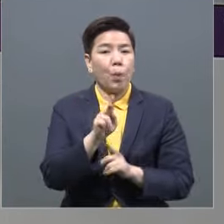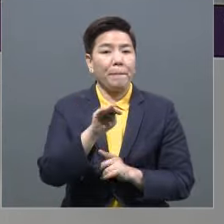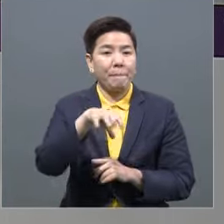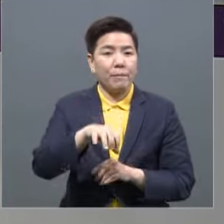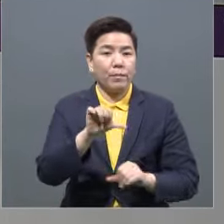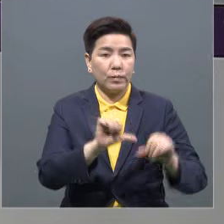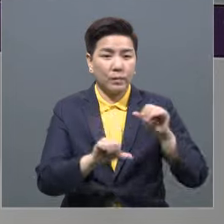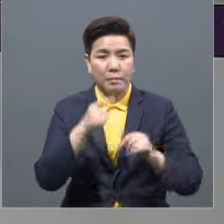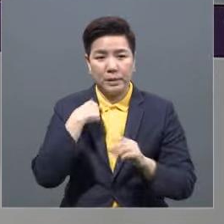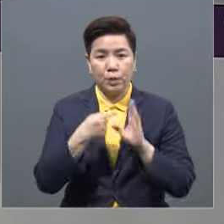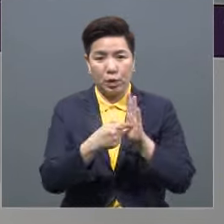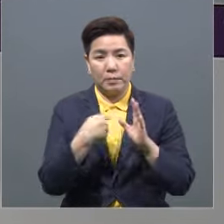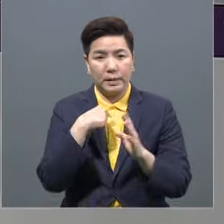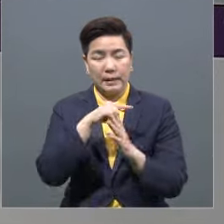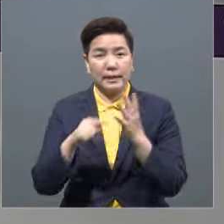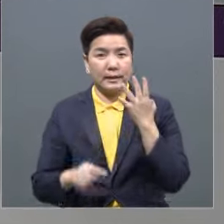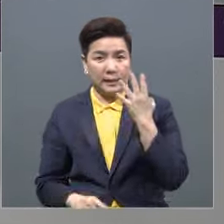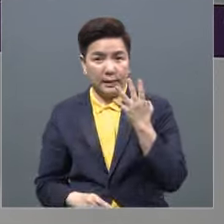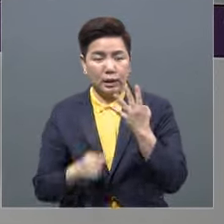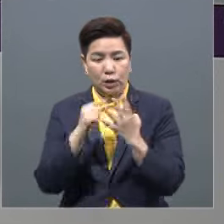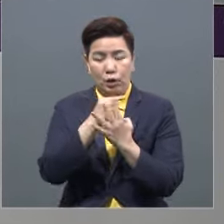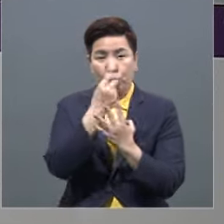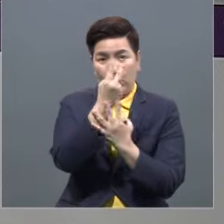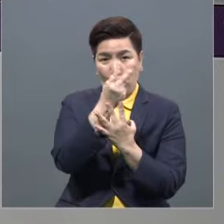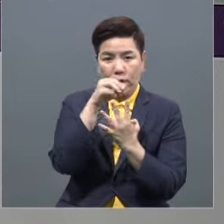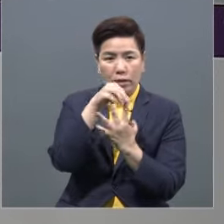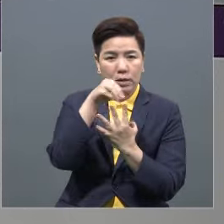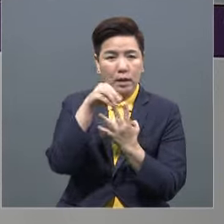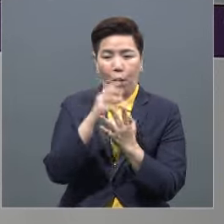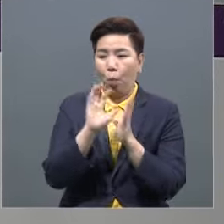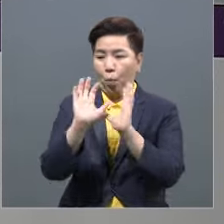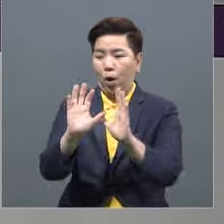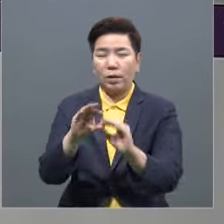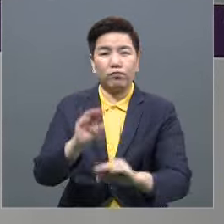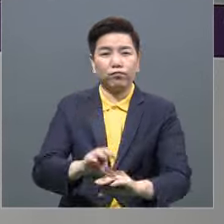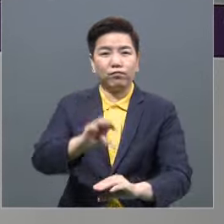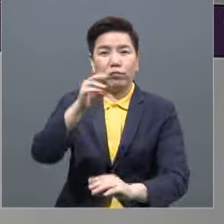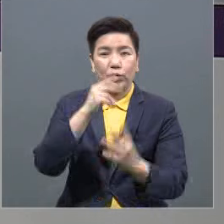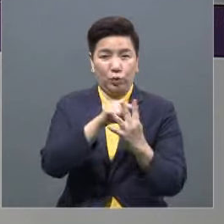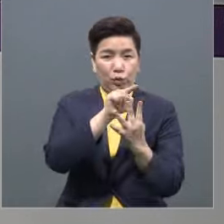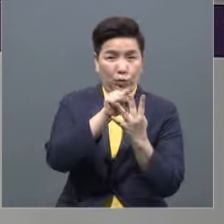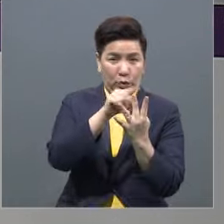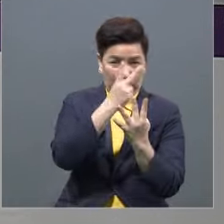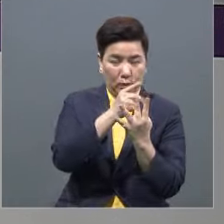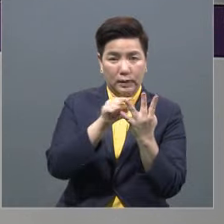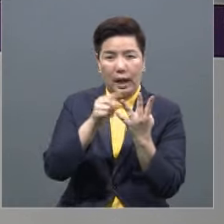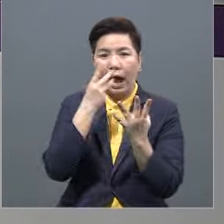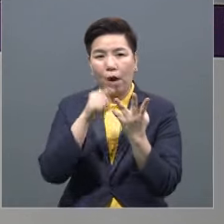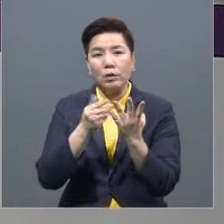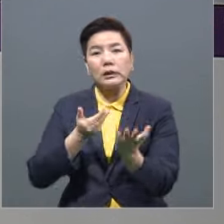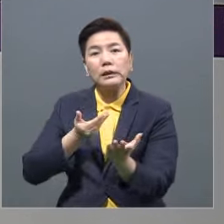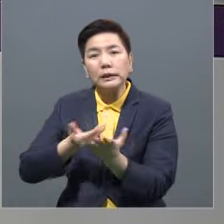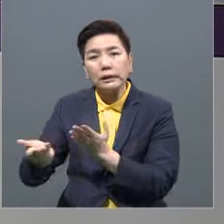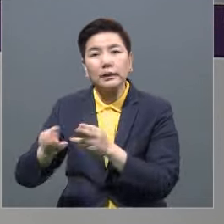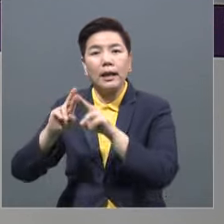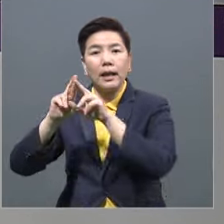ร์การแพทย์มี4ตัวอย่างนะครับ2ตัวอย่างแรกเนี่ยก็เป็นข้าวในโกดังส่วนอีก2ตัวอย่างเนี่ยเป็นข้าวที่เขาซื้อมาจาก